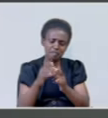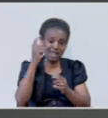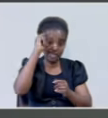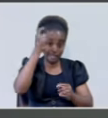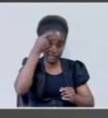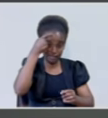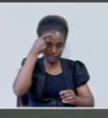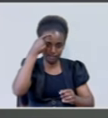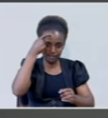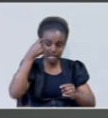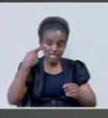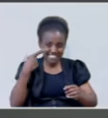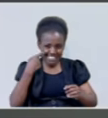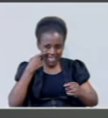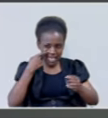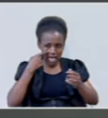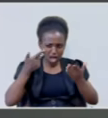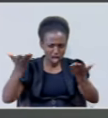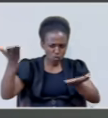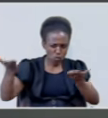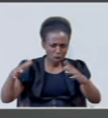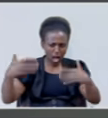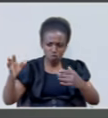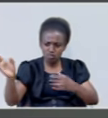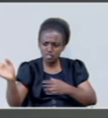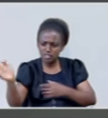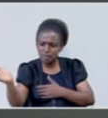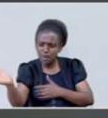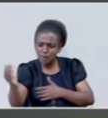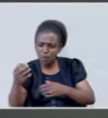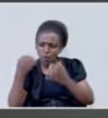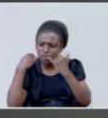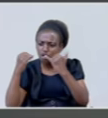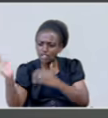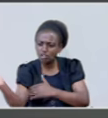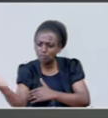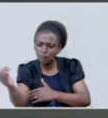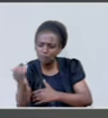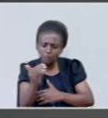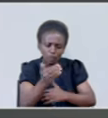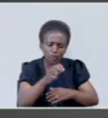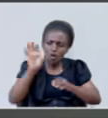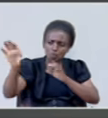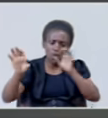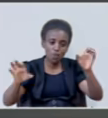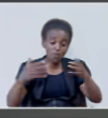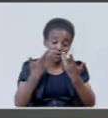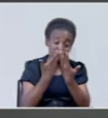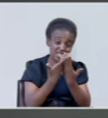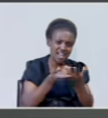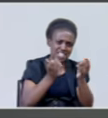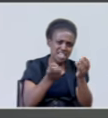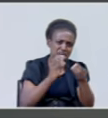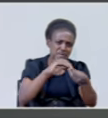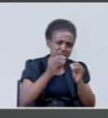cas suspects, s'ils ont été tous retrouvés. C'est un long processus. Et c'est